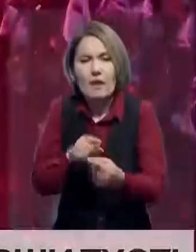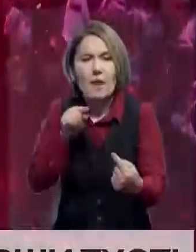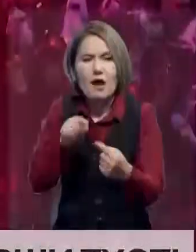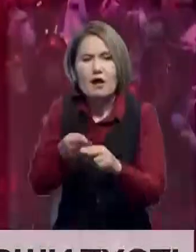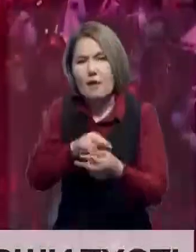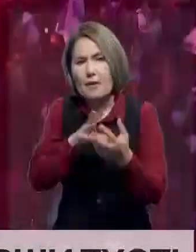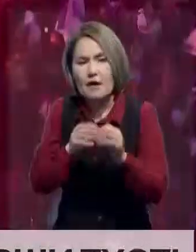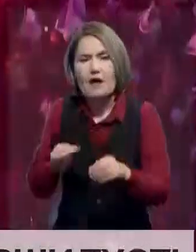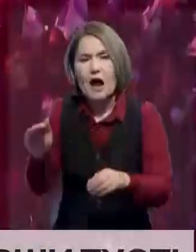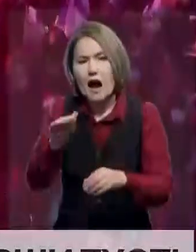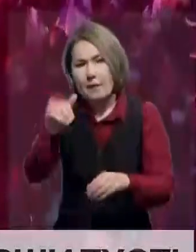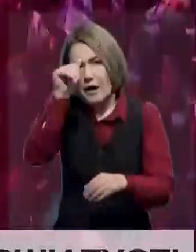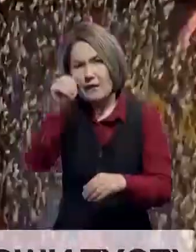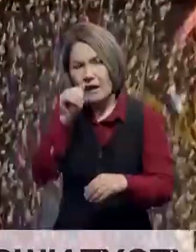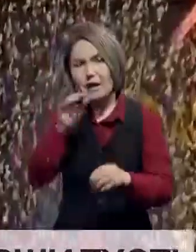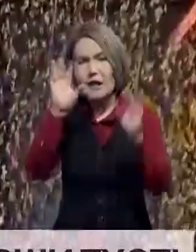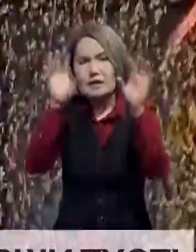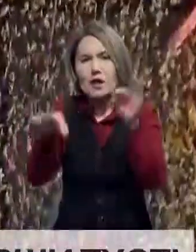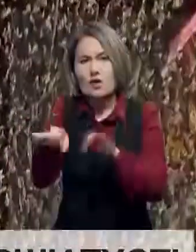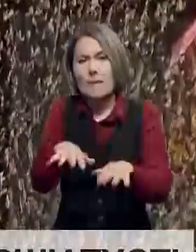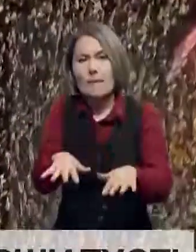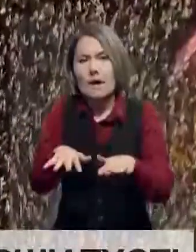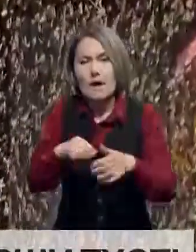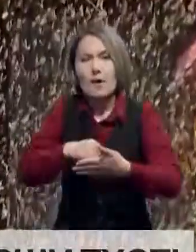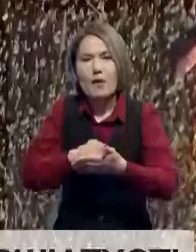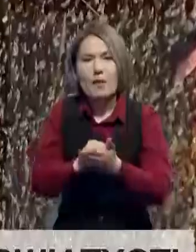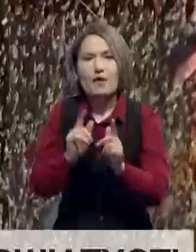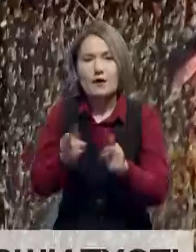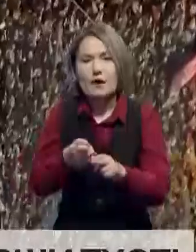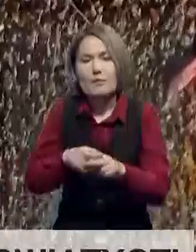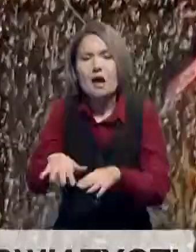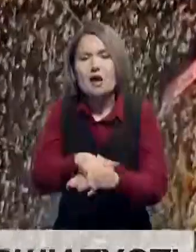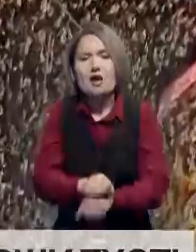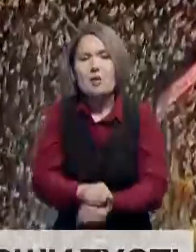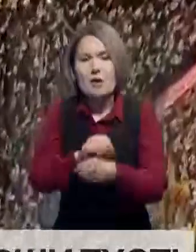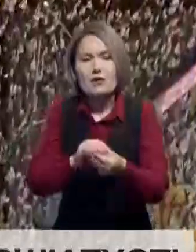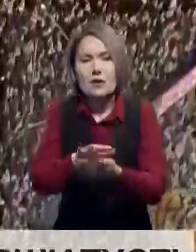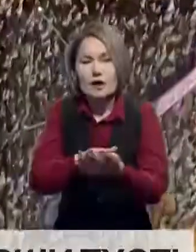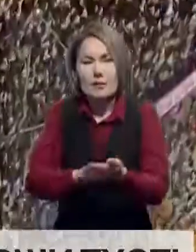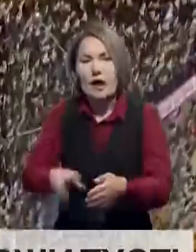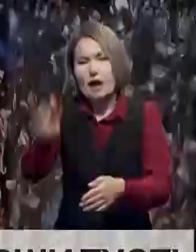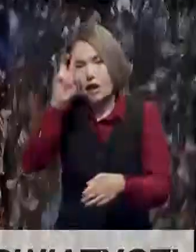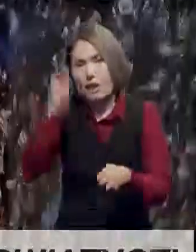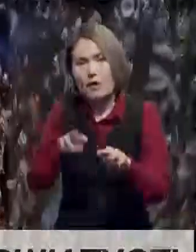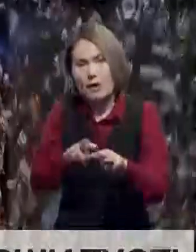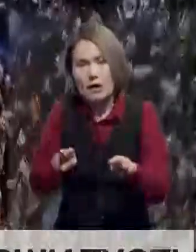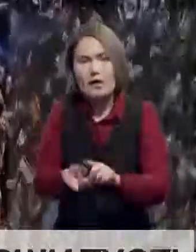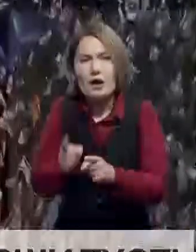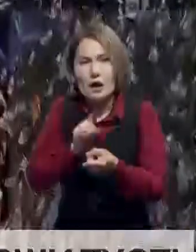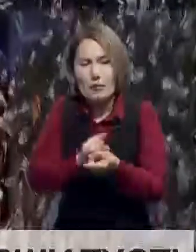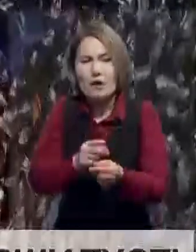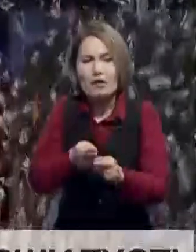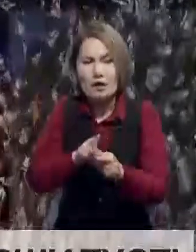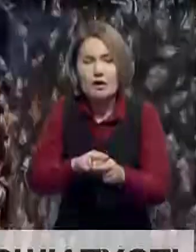ақпанның соңында заң жобасын парламент мақұлдаған еді. Алайда жаппай толқулар аясында ел үкіметі реформаны одан